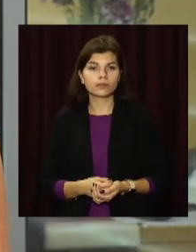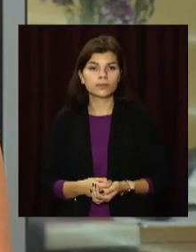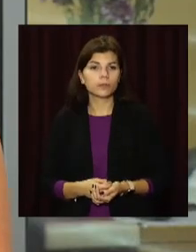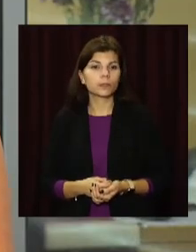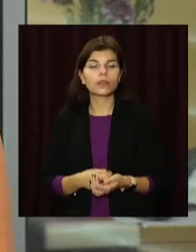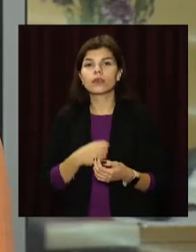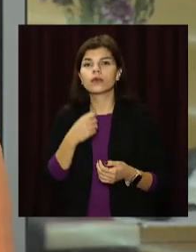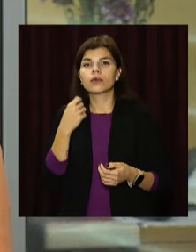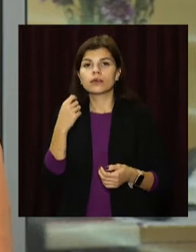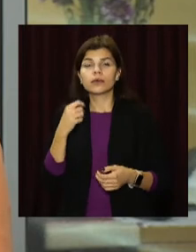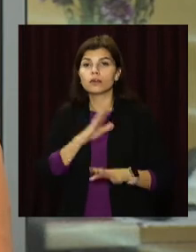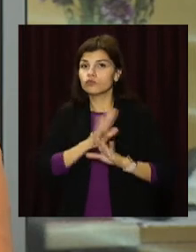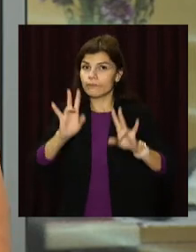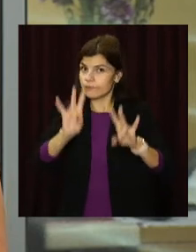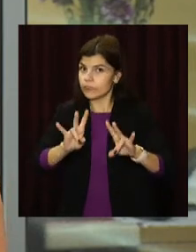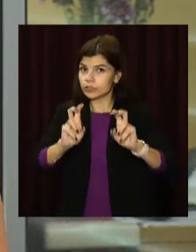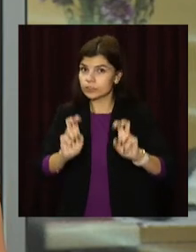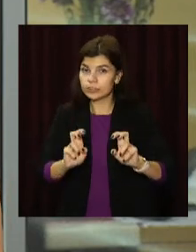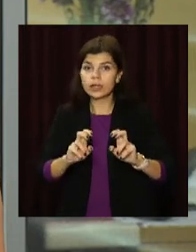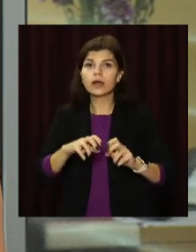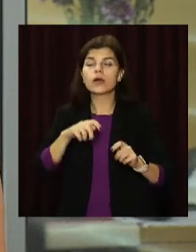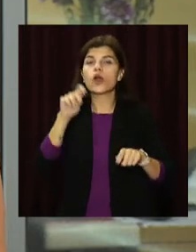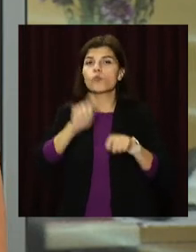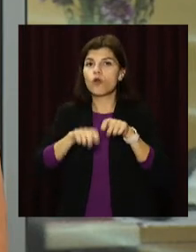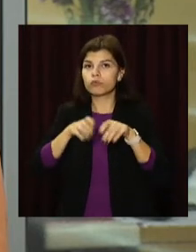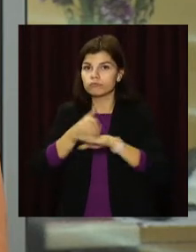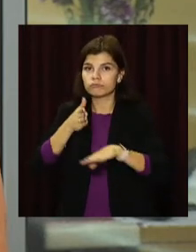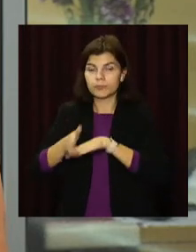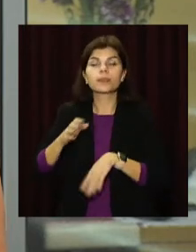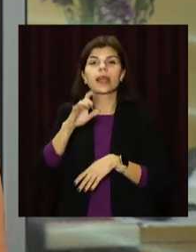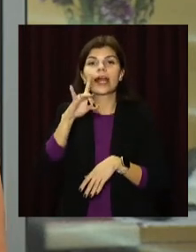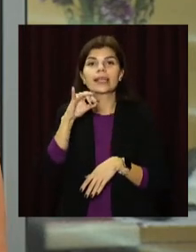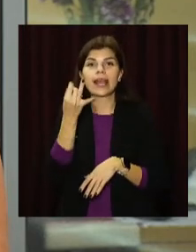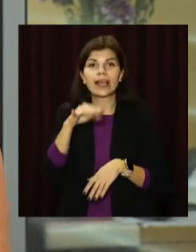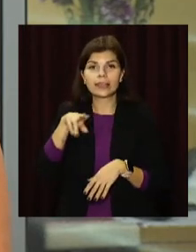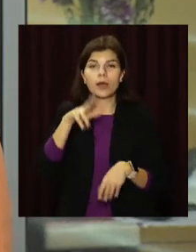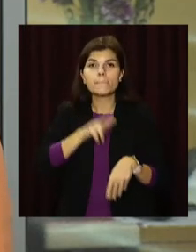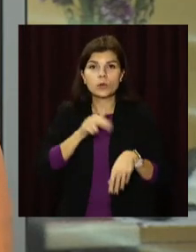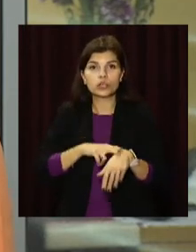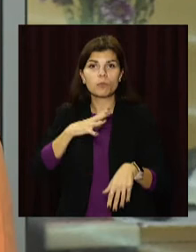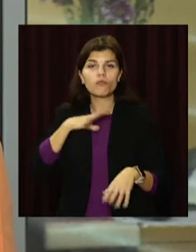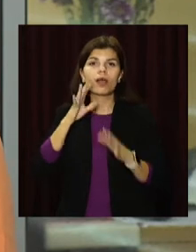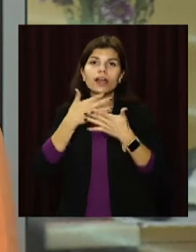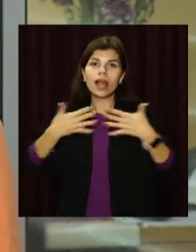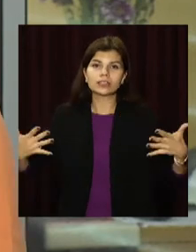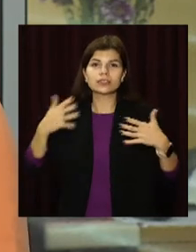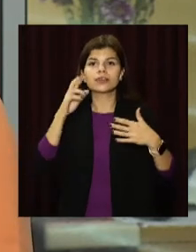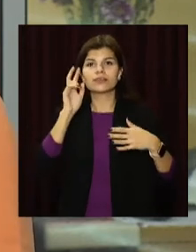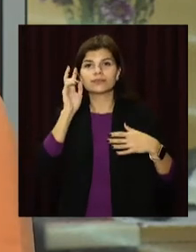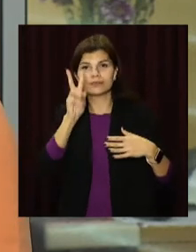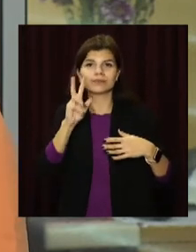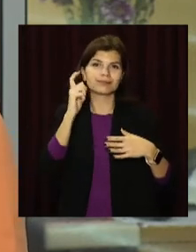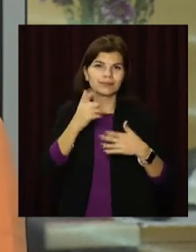Ані руш, усім сидіти. Черговий рейд по громадському транспорту Дніпра зранку провели поліціянти. Із 20 жовтня